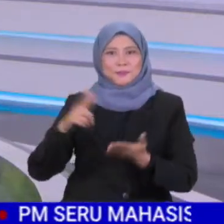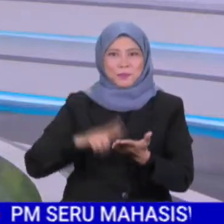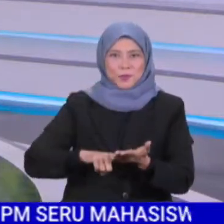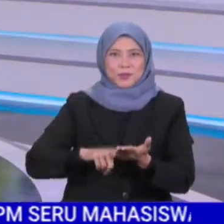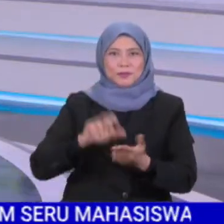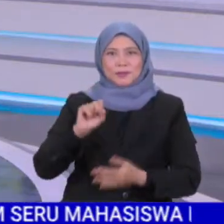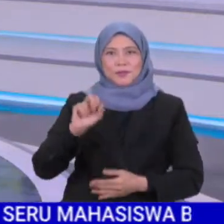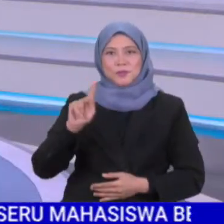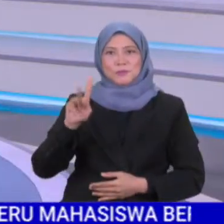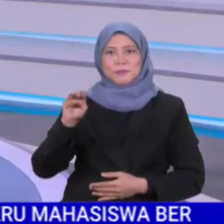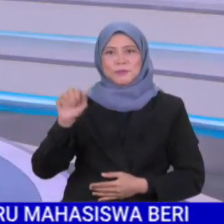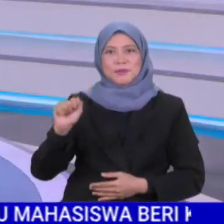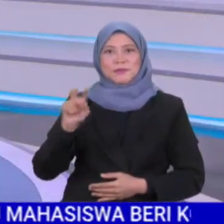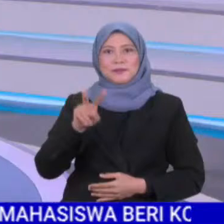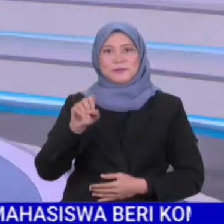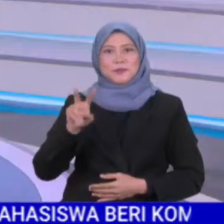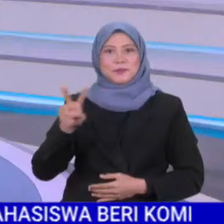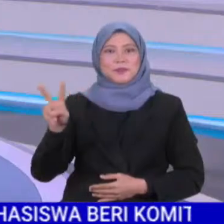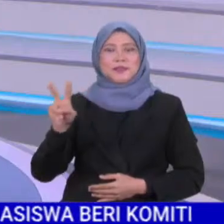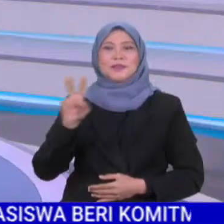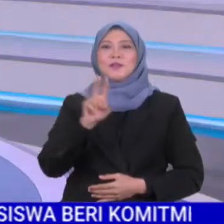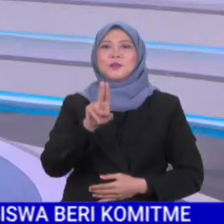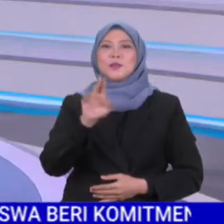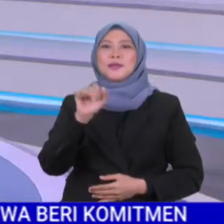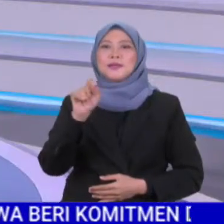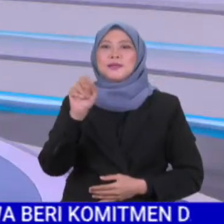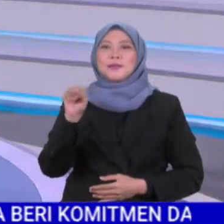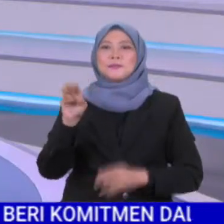perkembangan Sukma 2022 di UiTM Shah Alam.